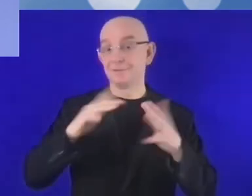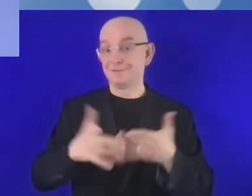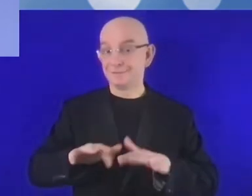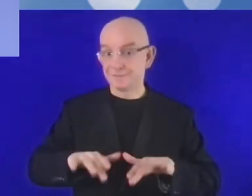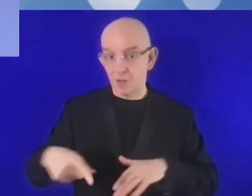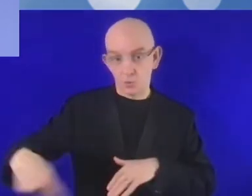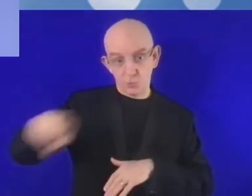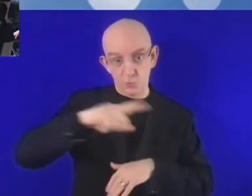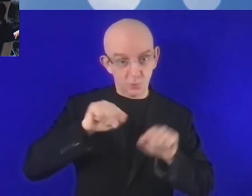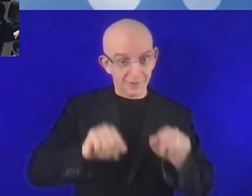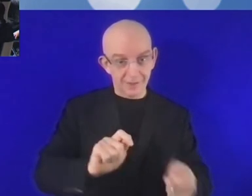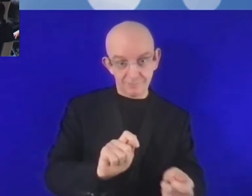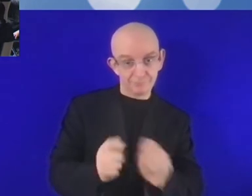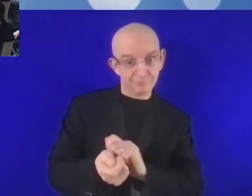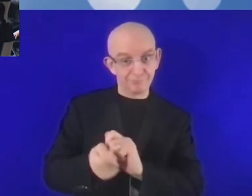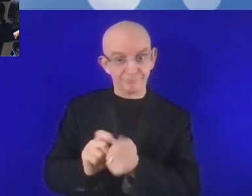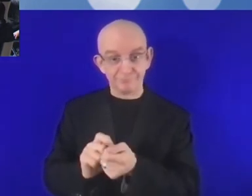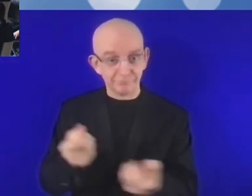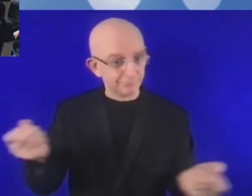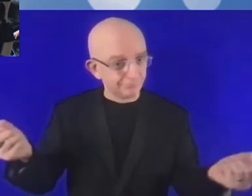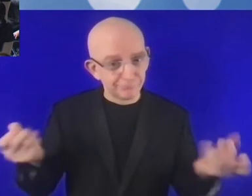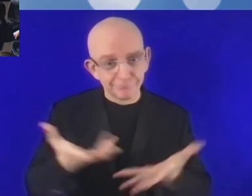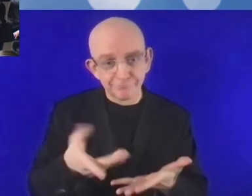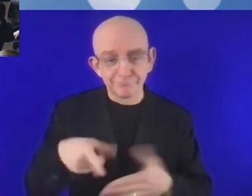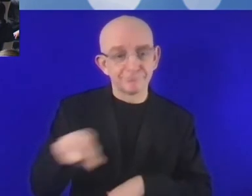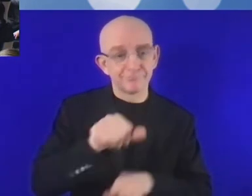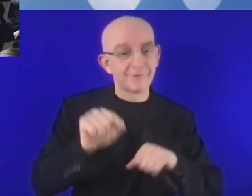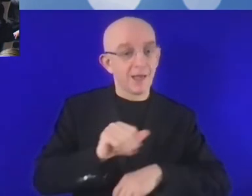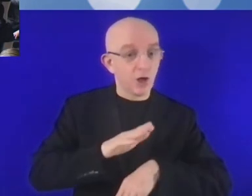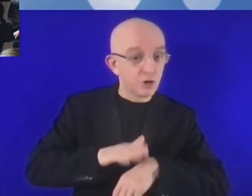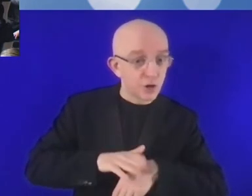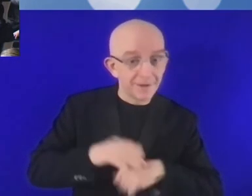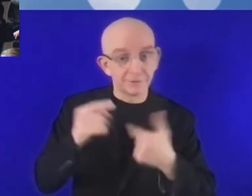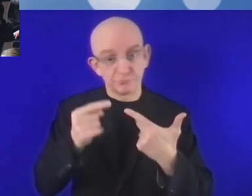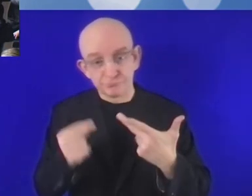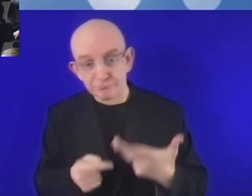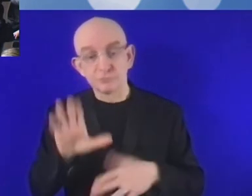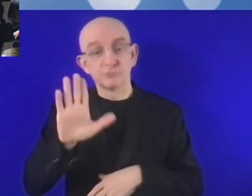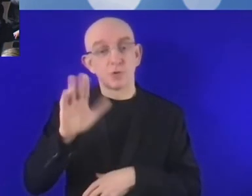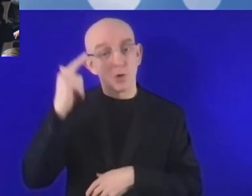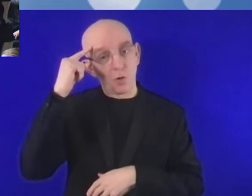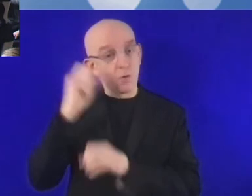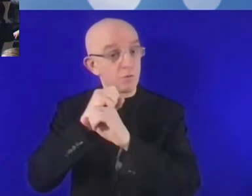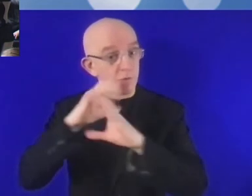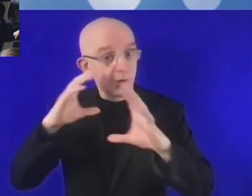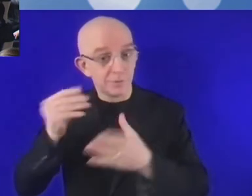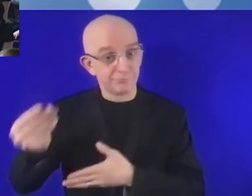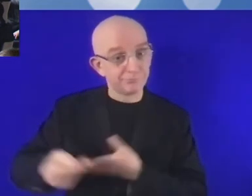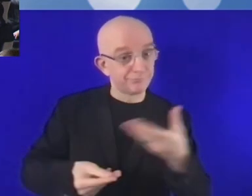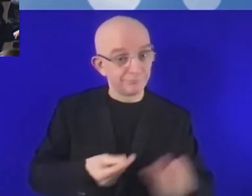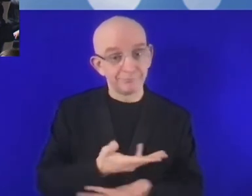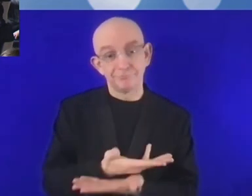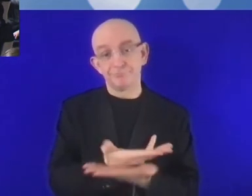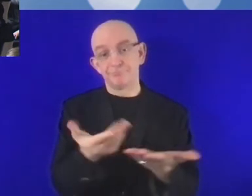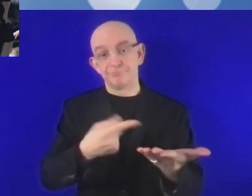مباحثات ونقاشات وحوارات، كل منا يستطيع بشكل جريء أن